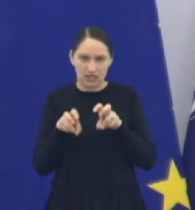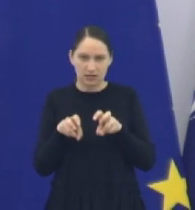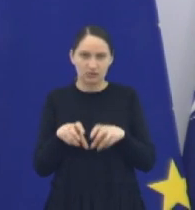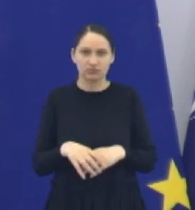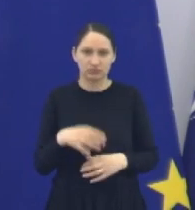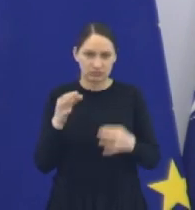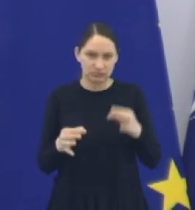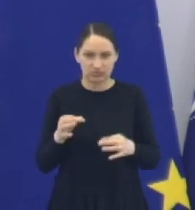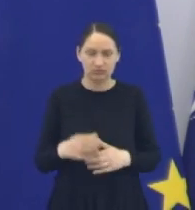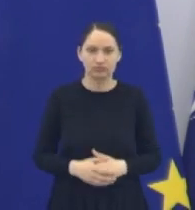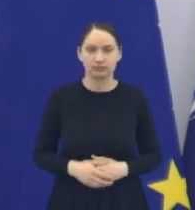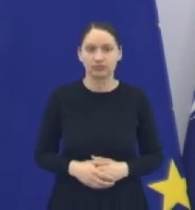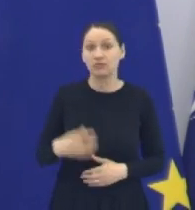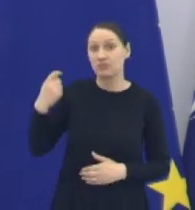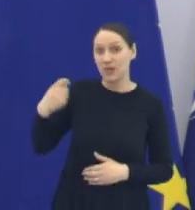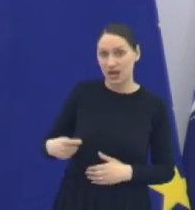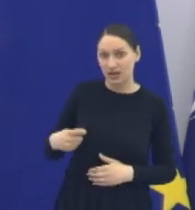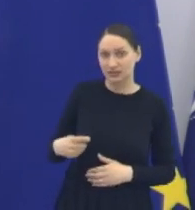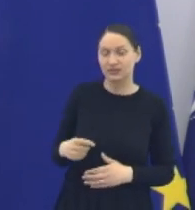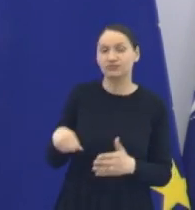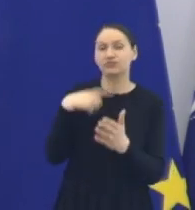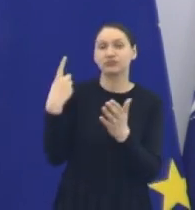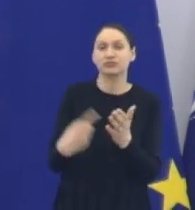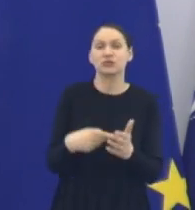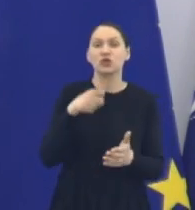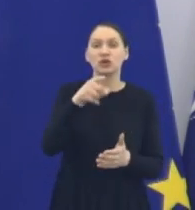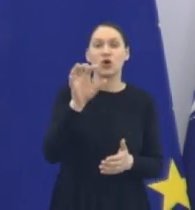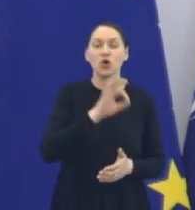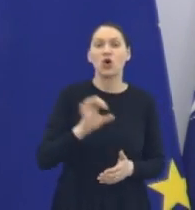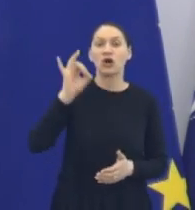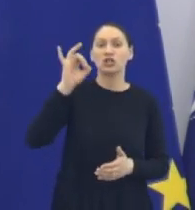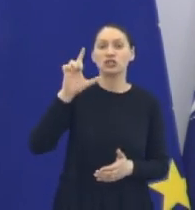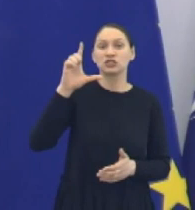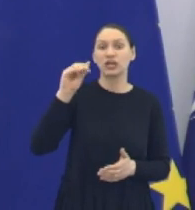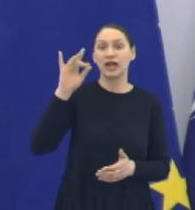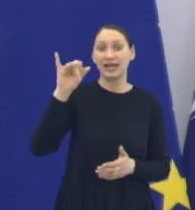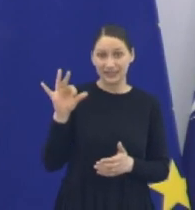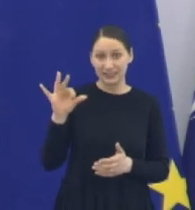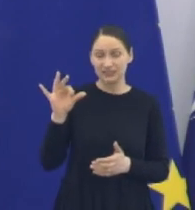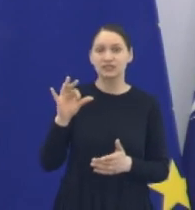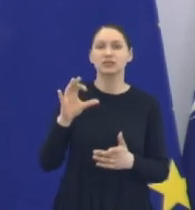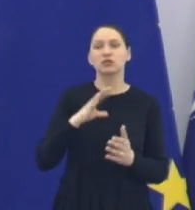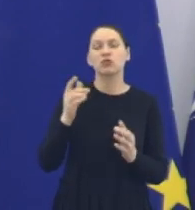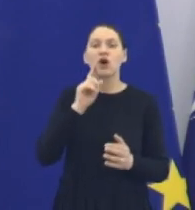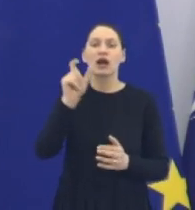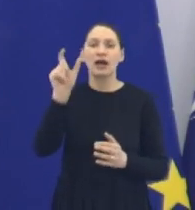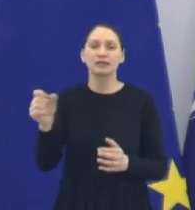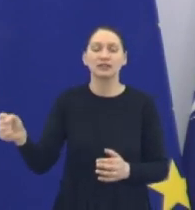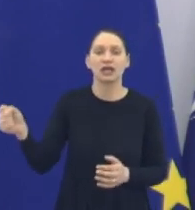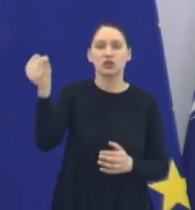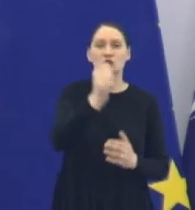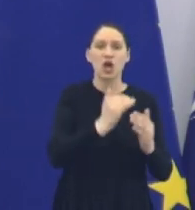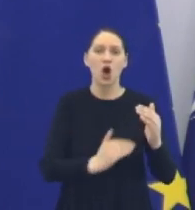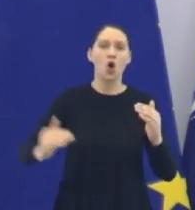Prezidente, tai dar šiandien Seime turėjo būti patikta jūsų teikiama Egidijaus Šileikio kandidatūra į aukščiausiojo teismo teisėjus, tačiau Seime